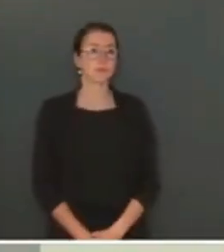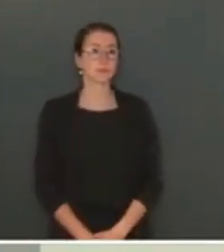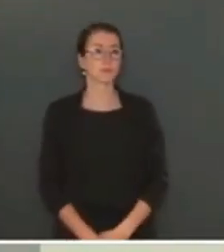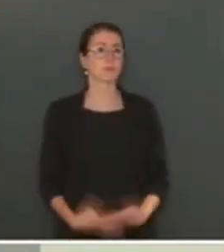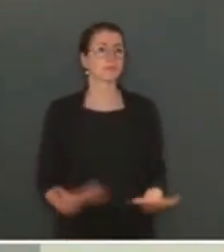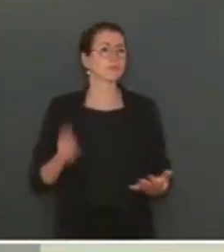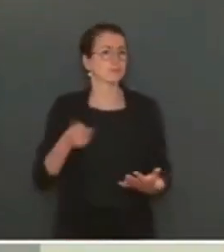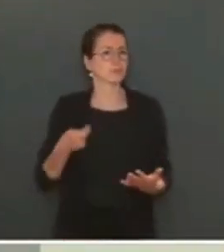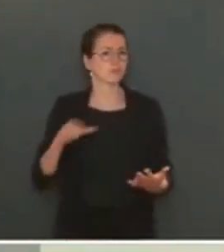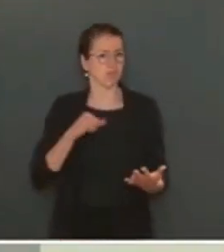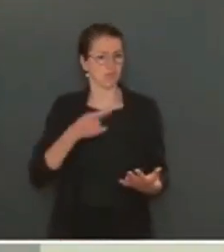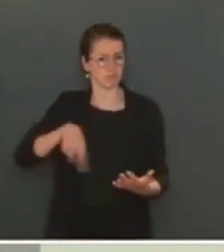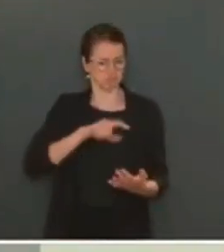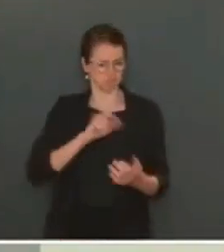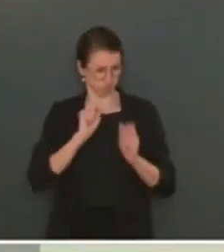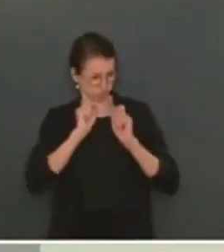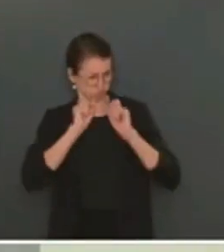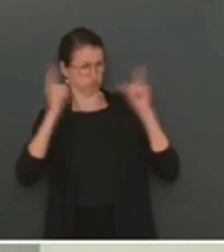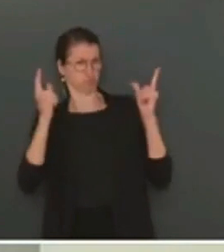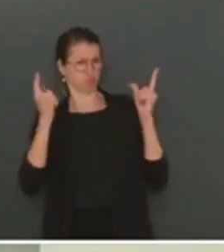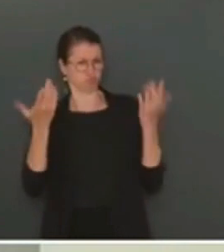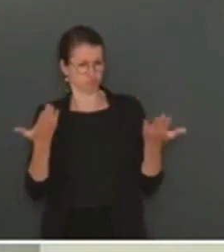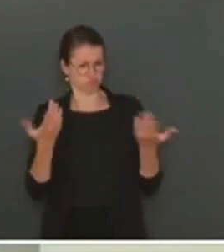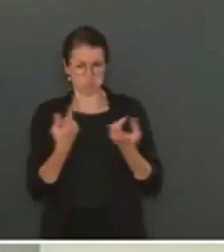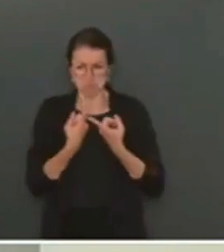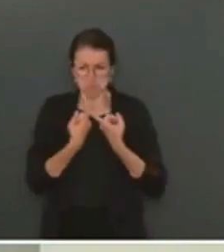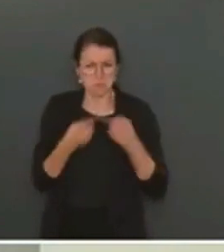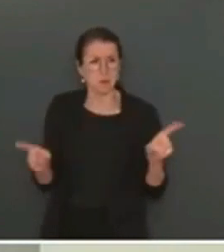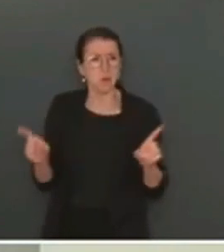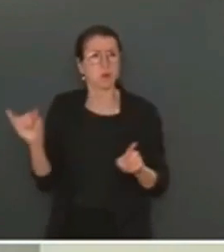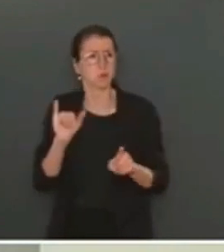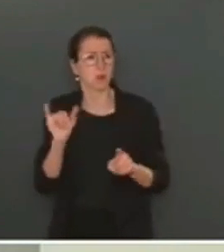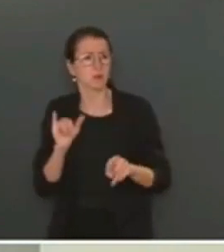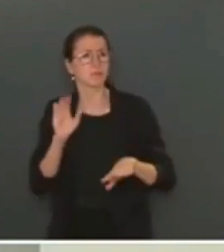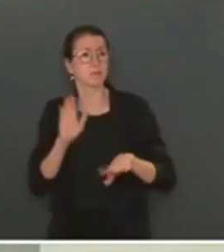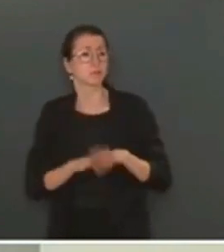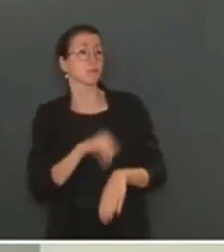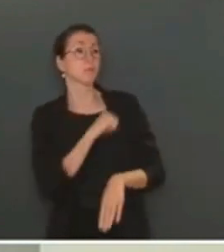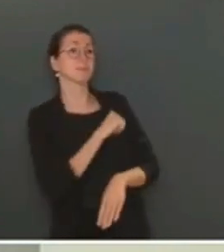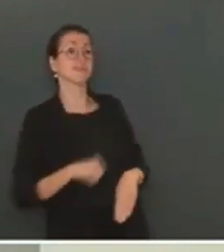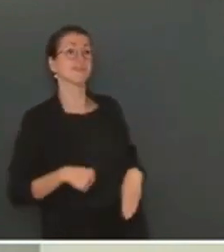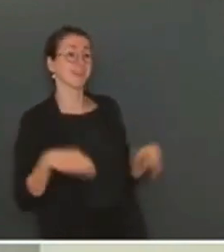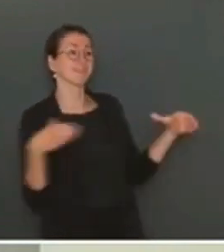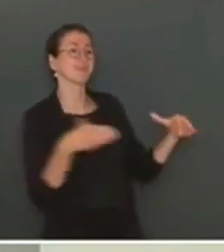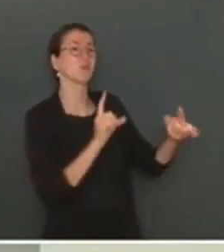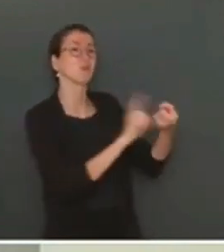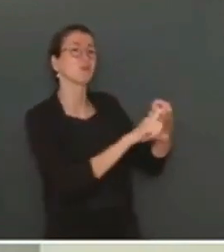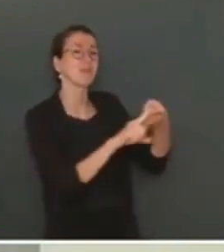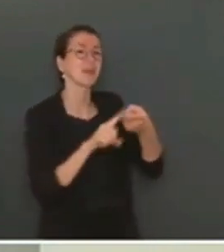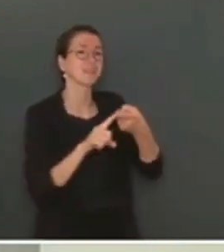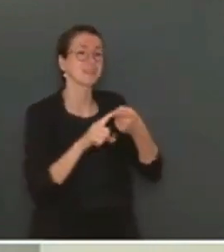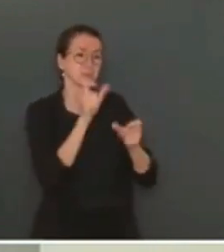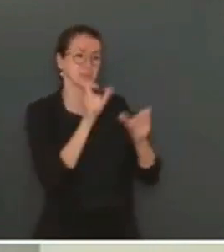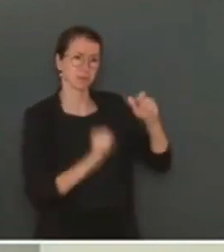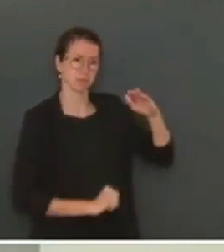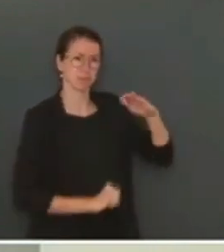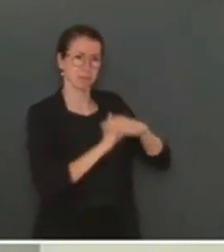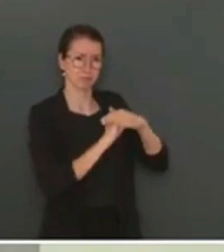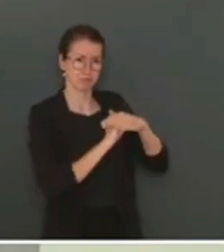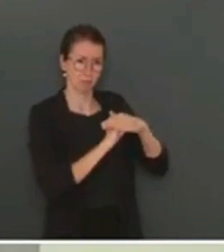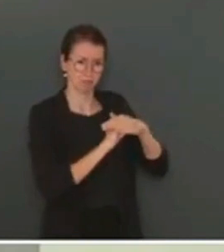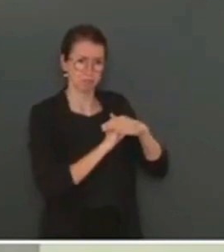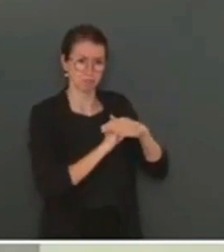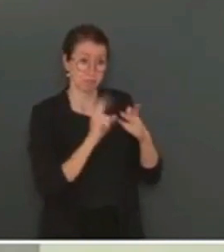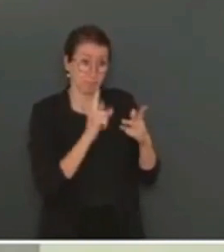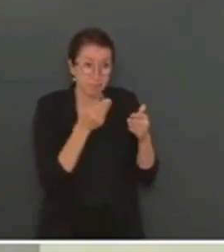autorisées dans les cadres des contacts sociaux rapprochés, rapprochés, n'oubliez pas, il s'agit de contacts sociaux rapprochés, il ne'agit pas de vos contacts